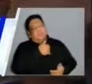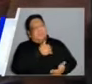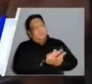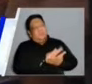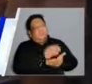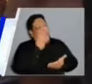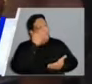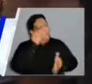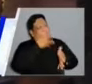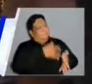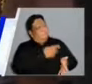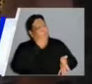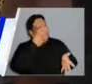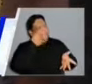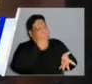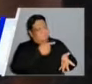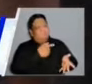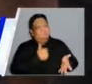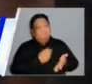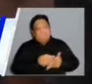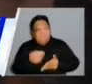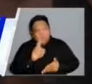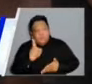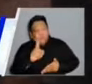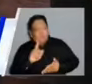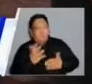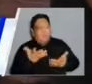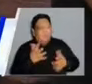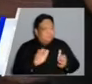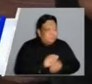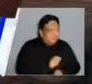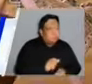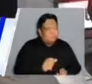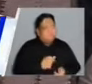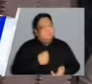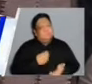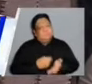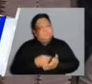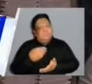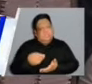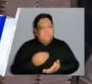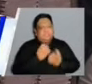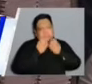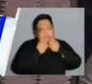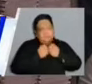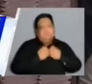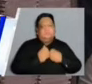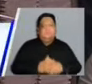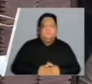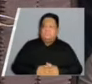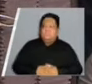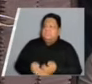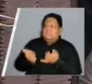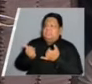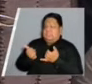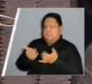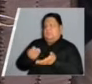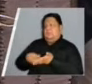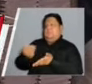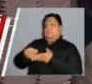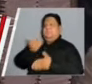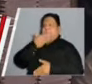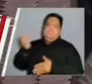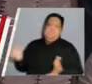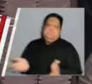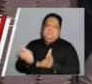yung binibili ko lang yung mga wala na, ganun. Para medyo makatipid. Sa ngayon pa lang mamili na sila kasi